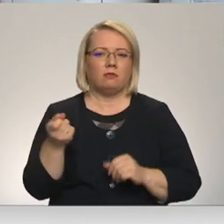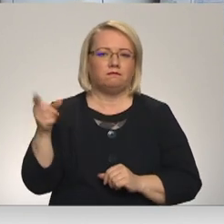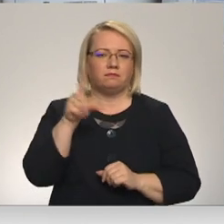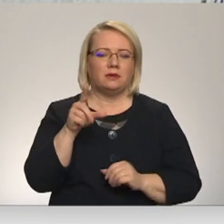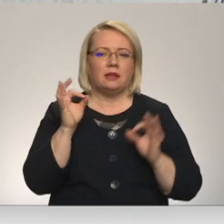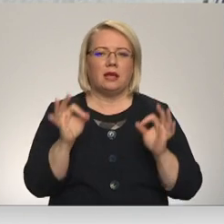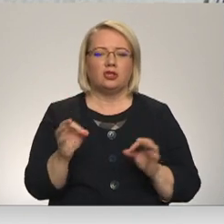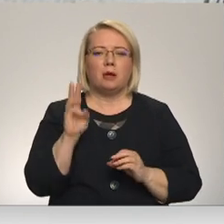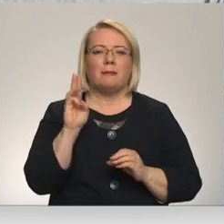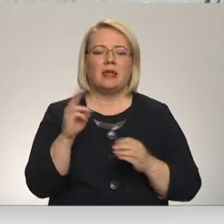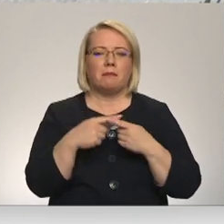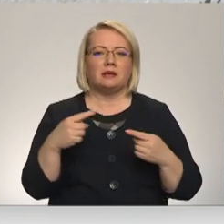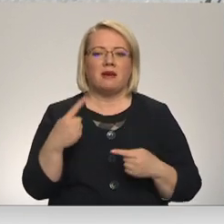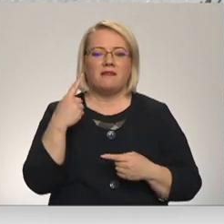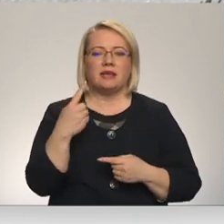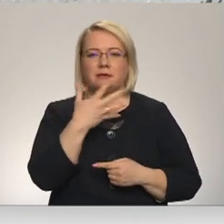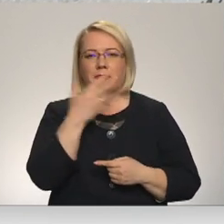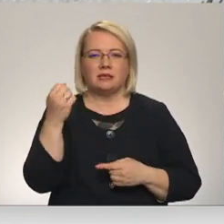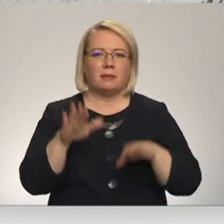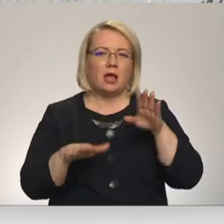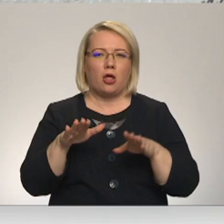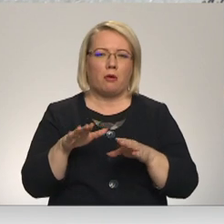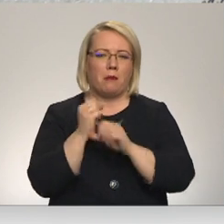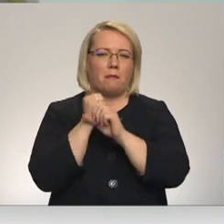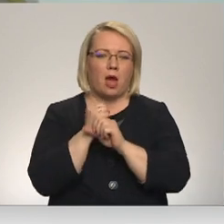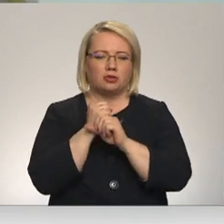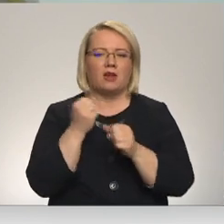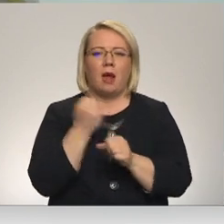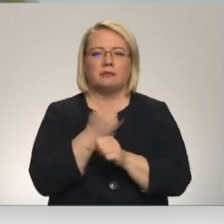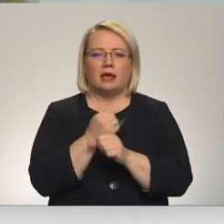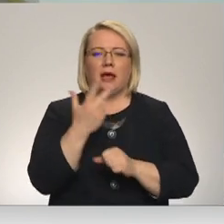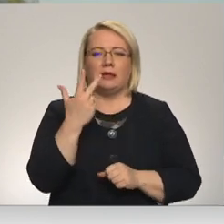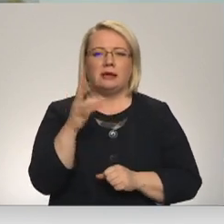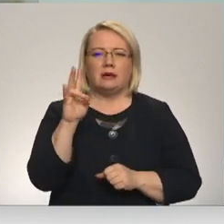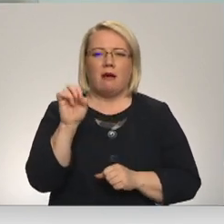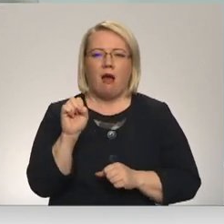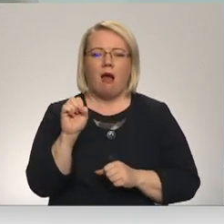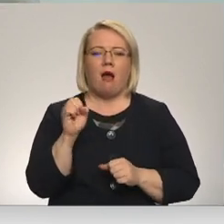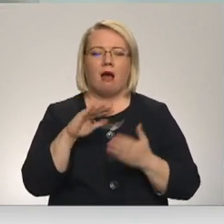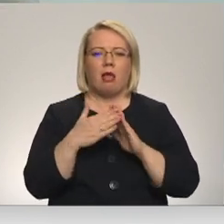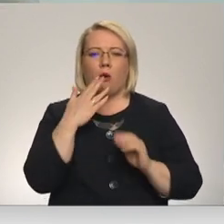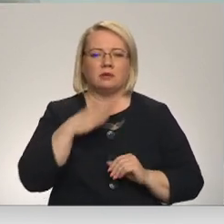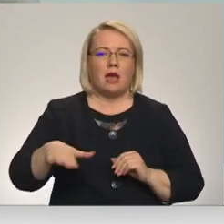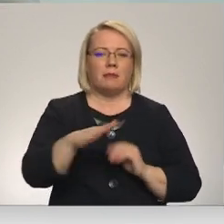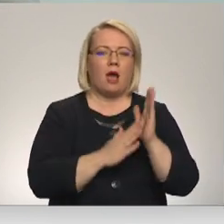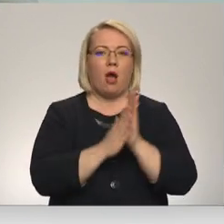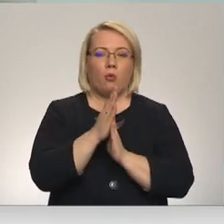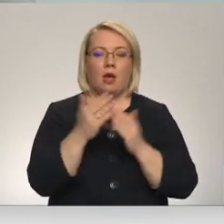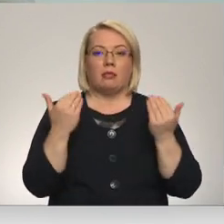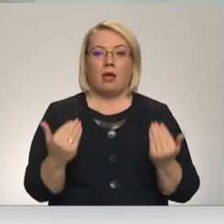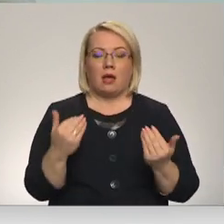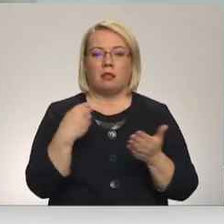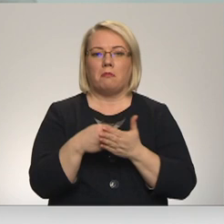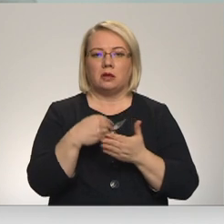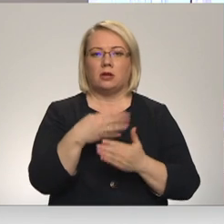mēsliem. 1500 kilogramīgs maiss, ar kuru var apstrādāt ap 3 hektāriem lauksaimniecības kultūru, tagad maksājot jau ap